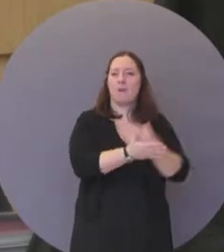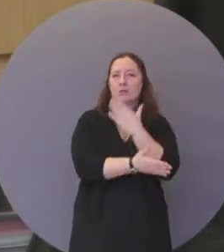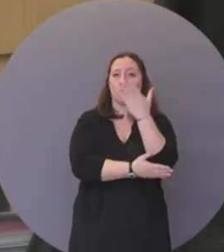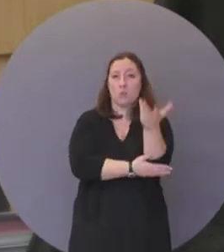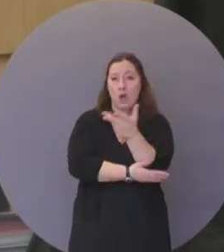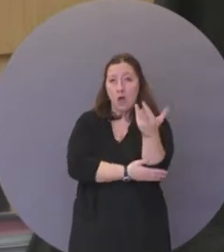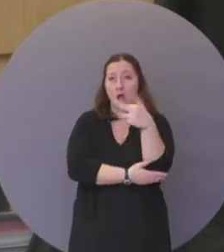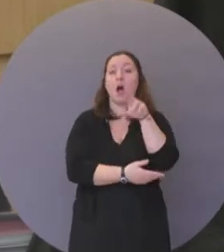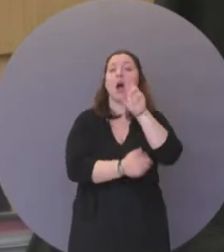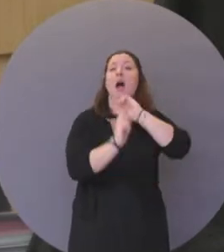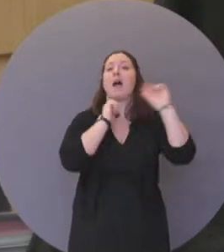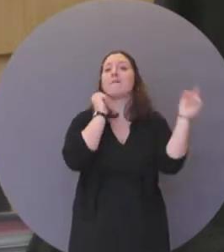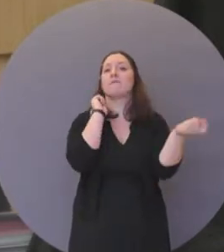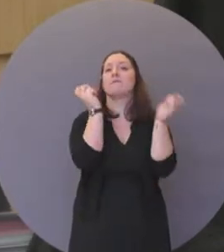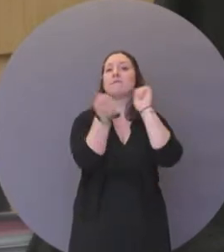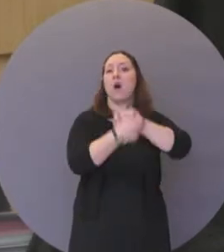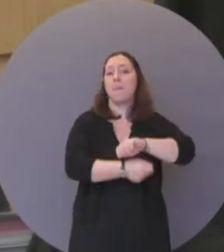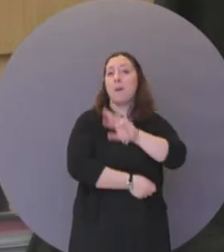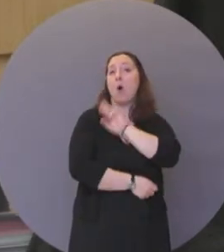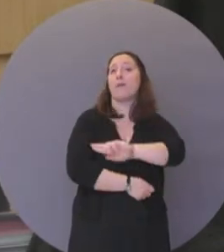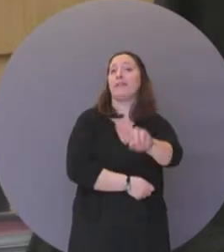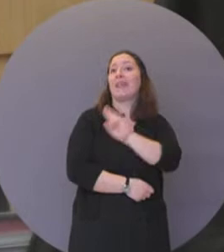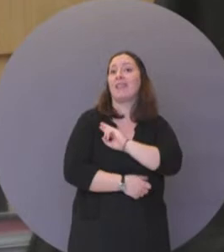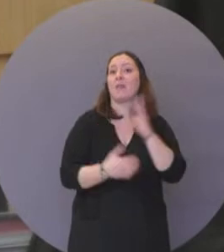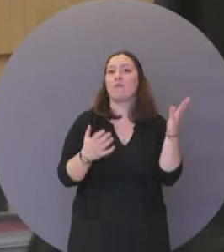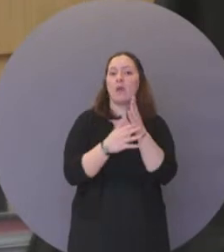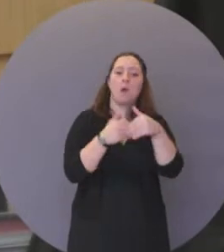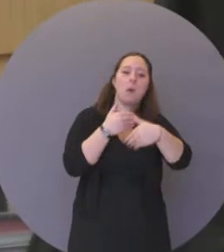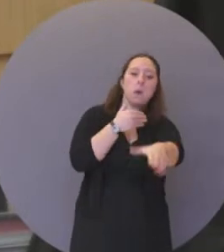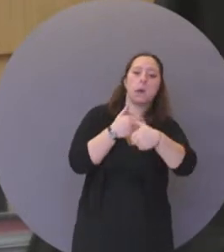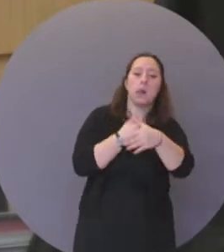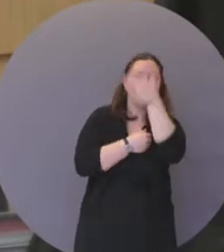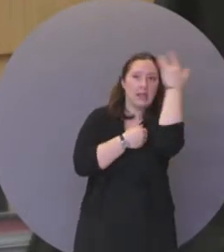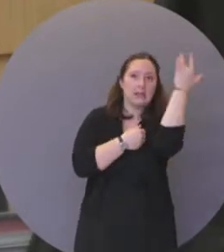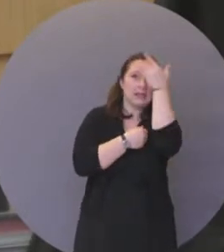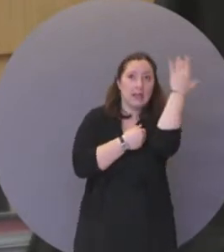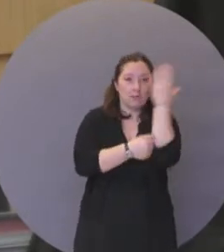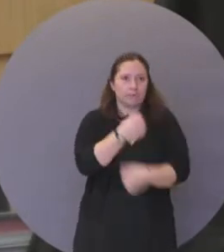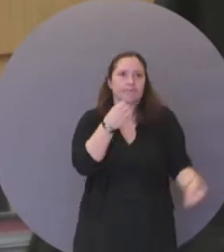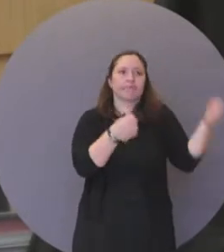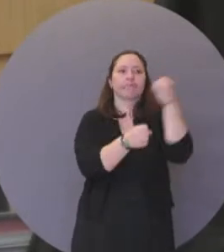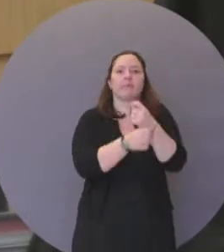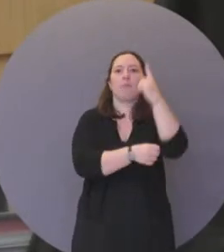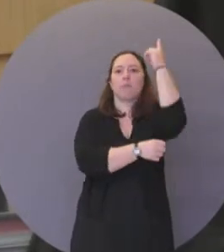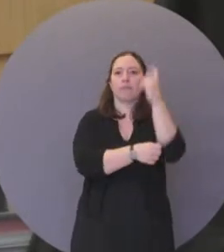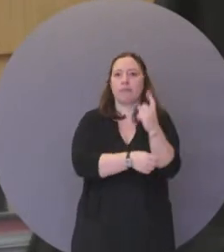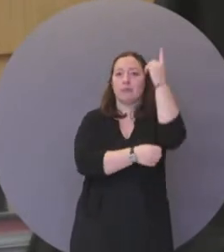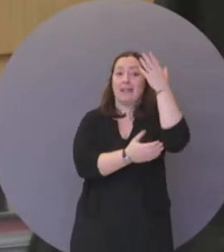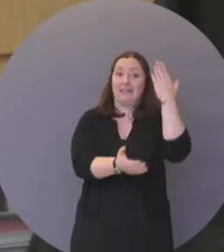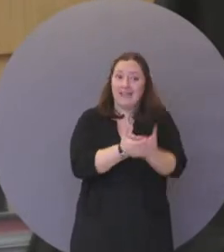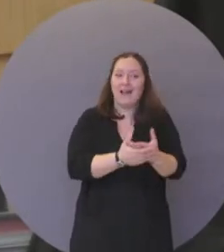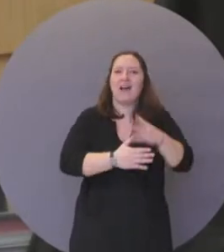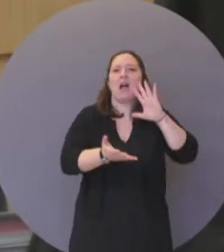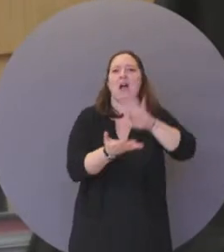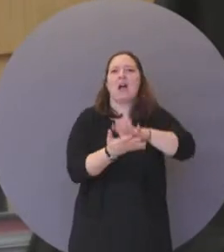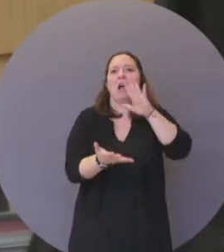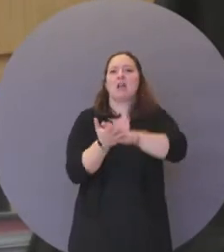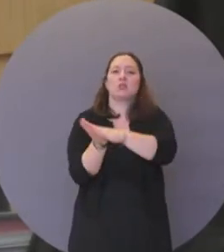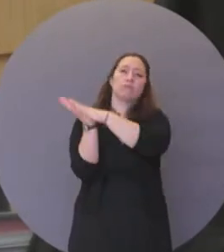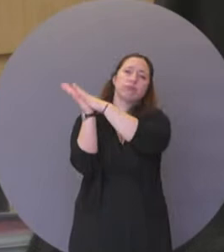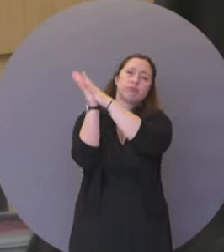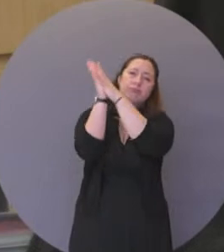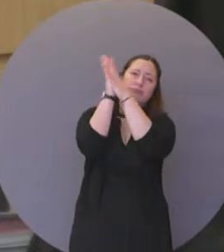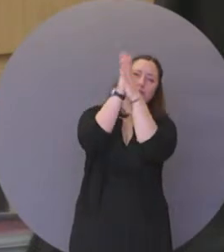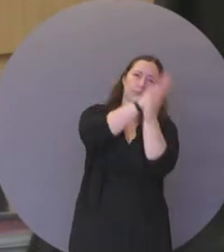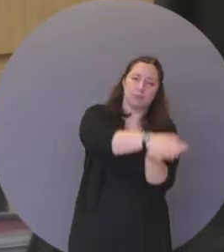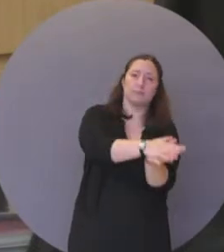réforme des retraites que le gouvernement souhaite voir appliquer dès l'été prochain qui prévoit notamment le décalage progressif de l'âge légal